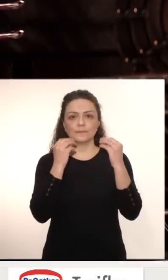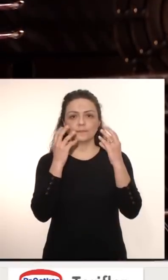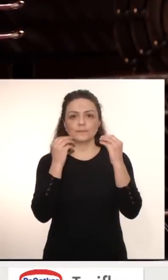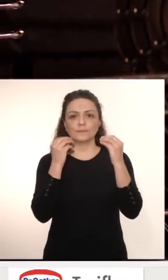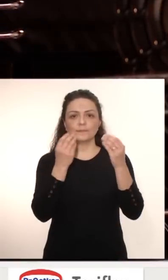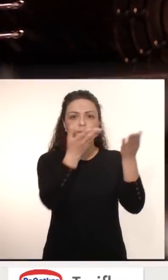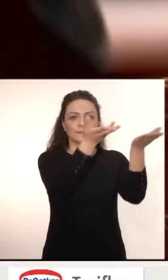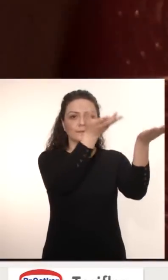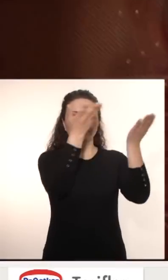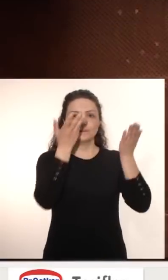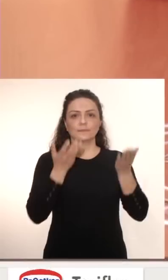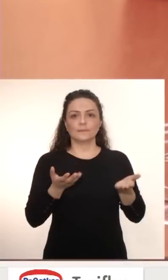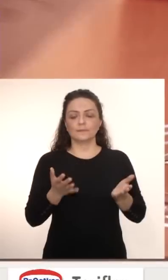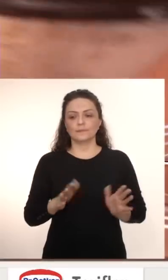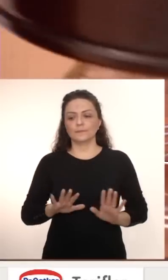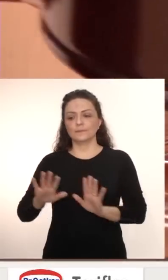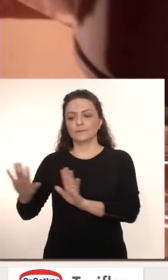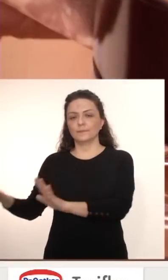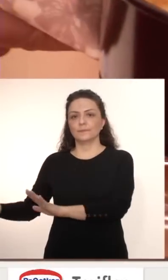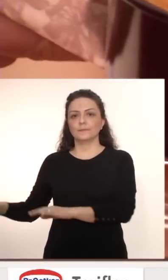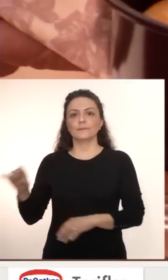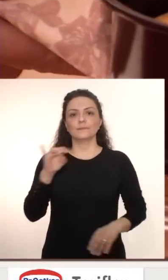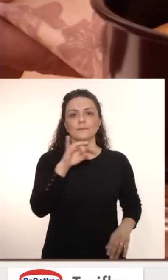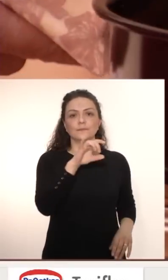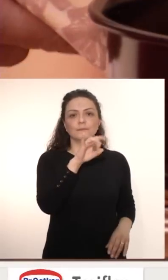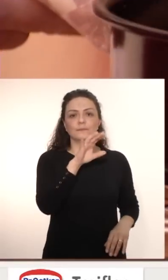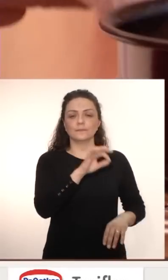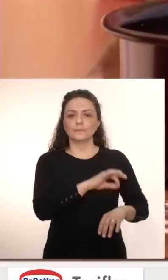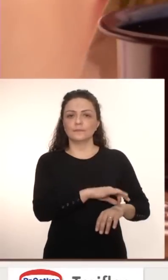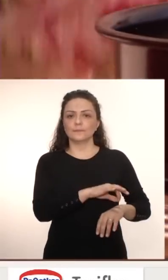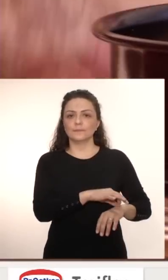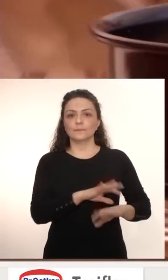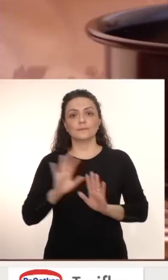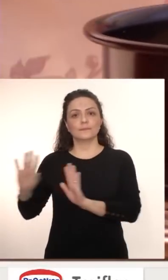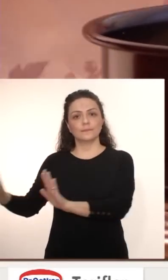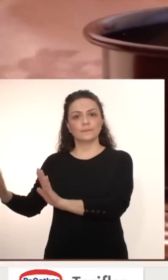Keki fırından alın. 15 dakika bekletin.